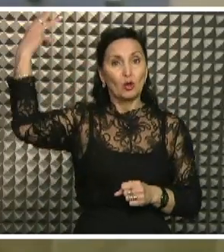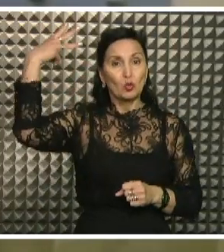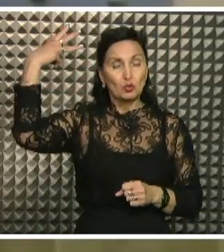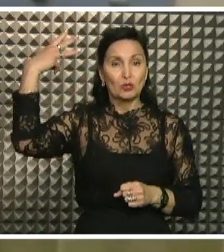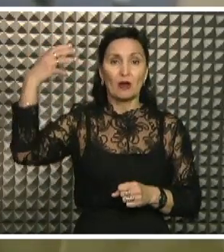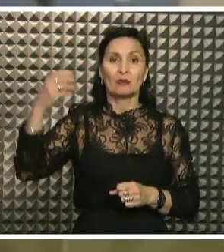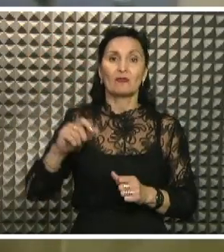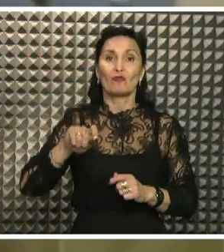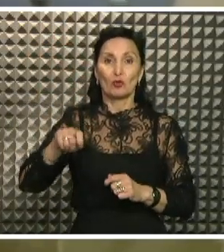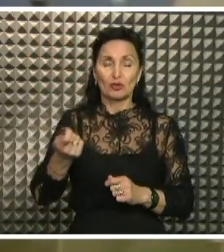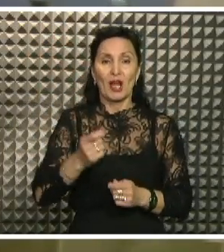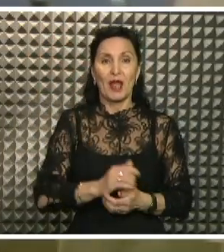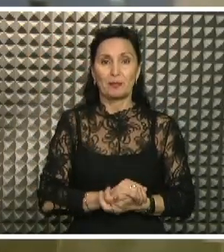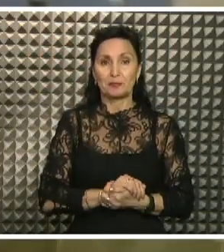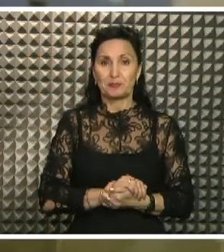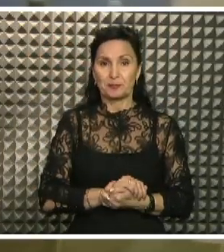включаем.